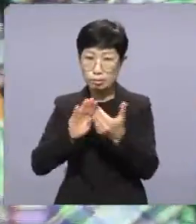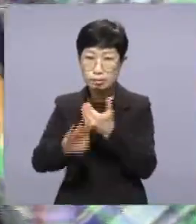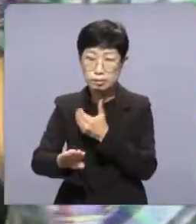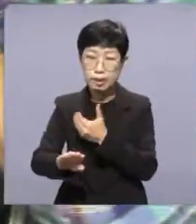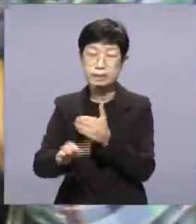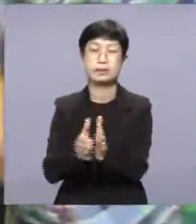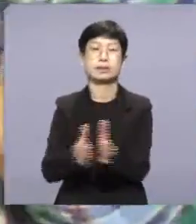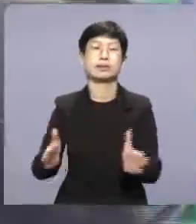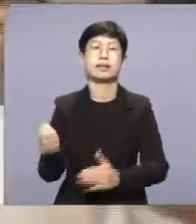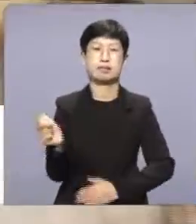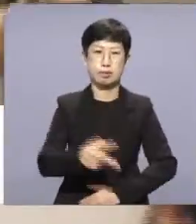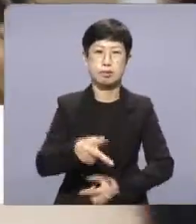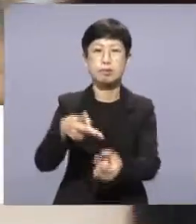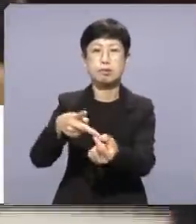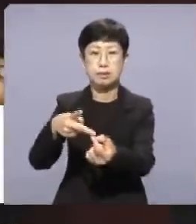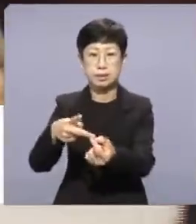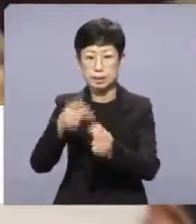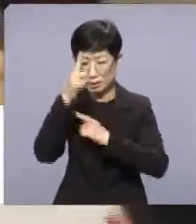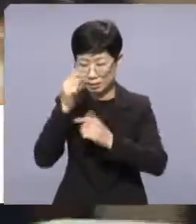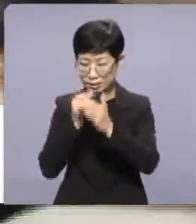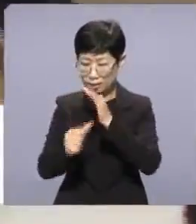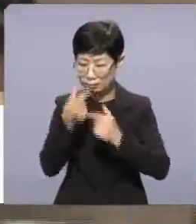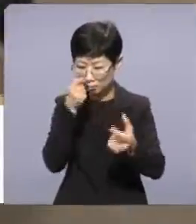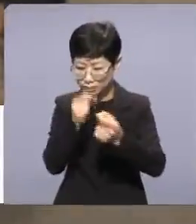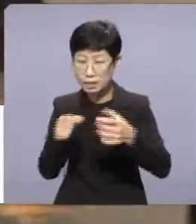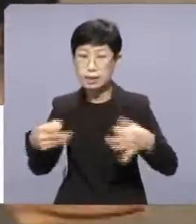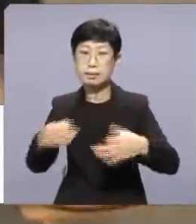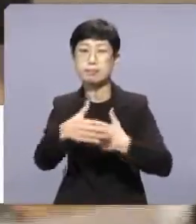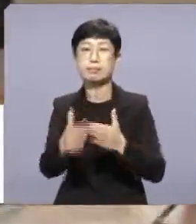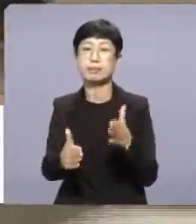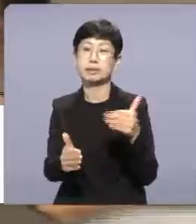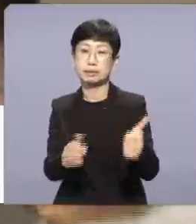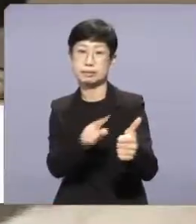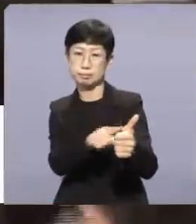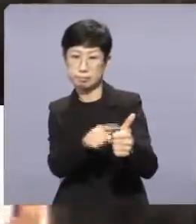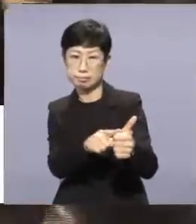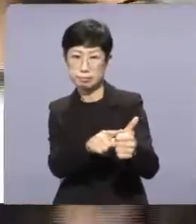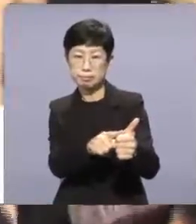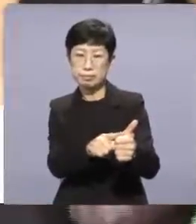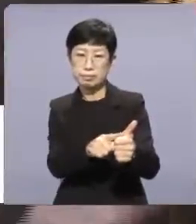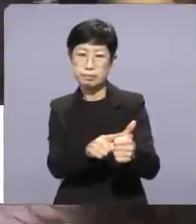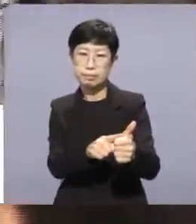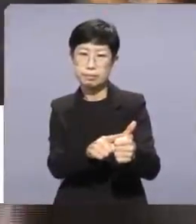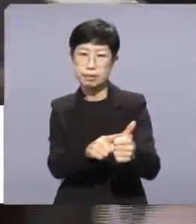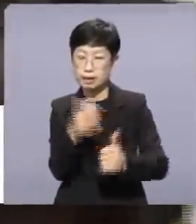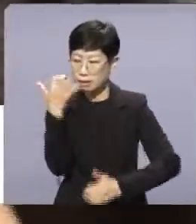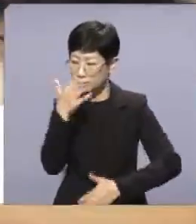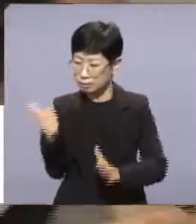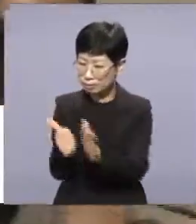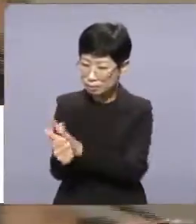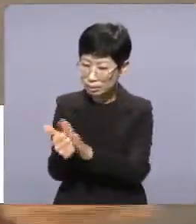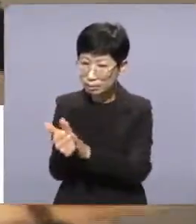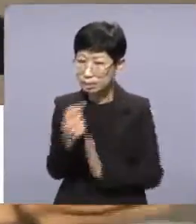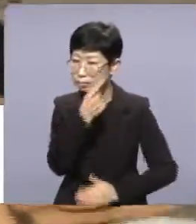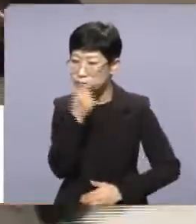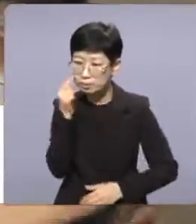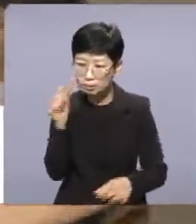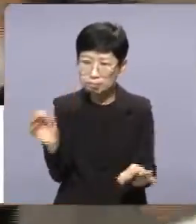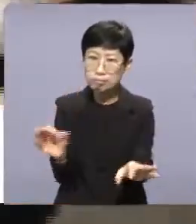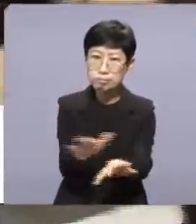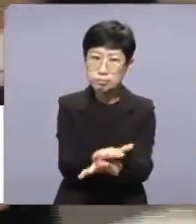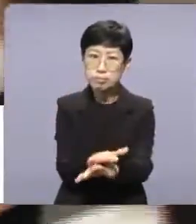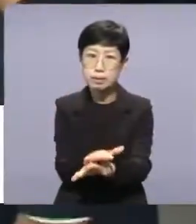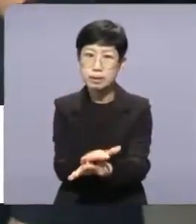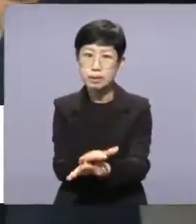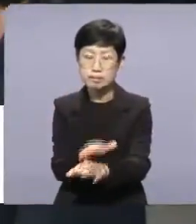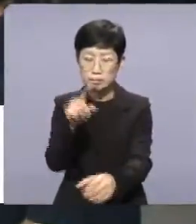2막. 이 대표 측근인 김철근 정무실장이 성상납 제보자에게 7억대 투자 각서를 써준 사실이